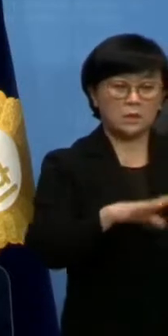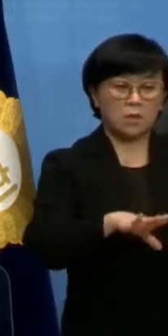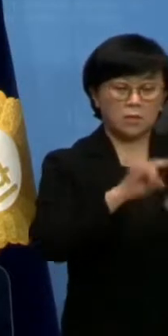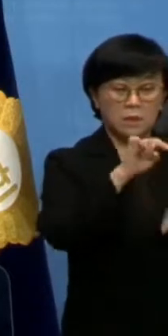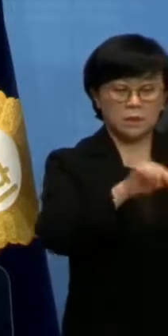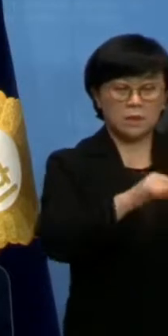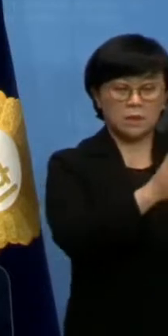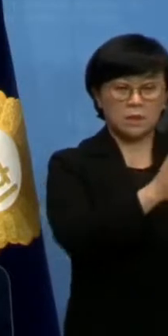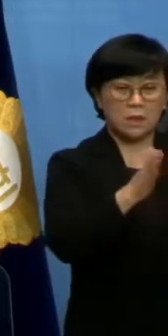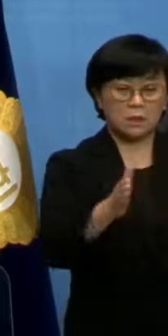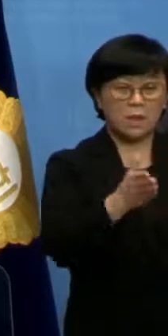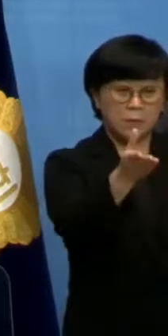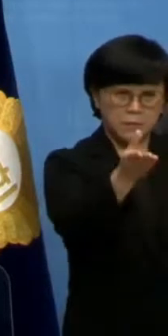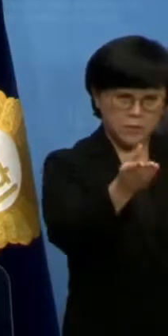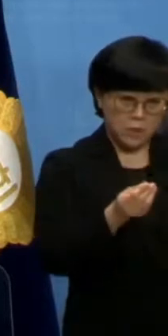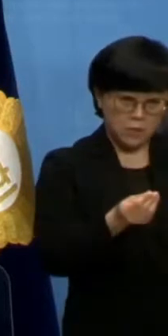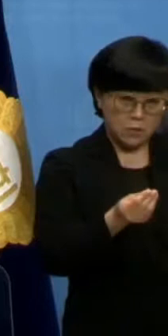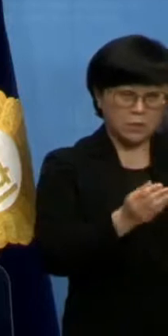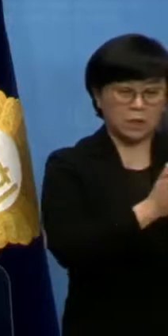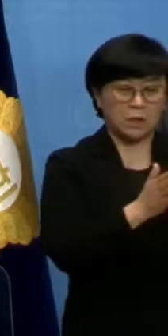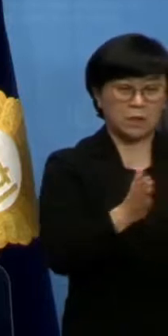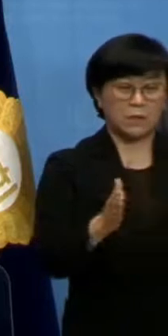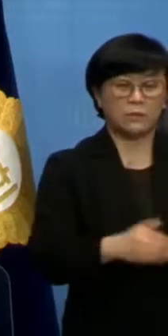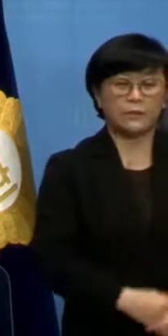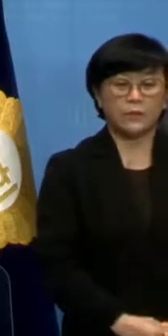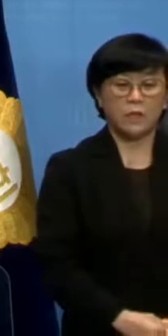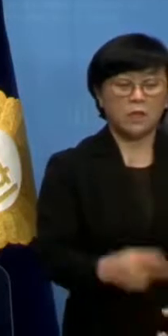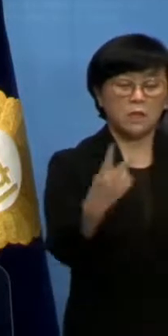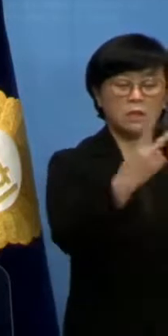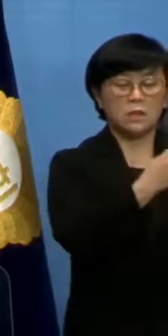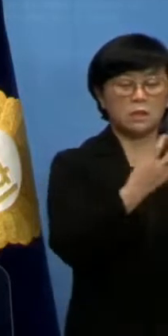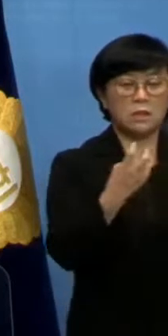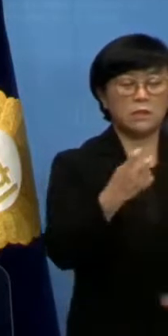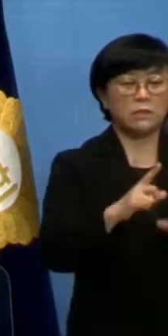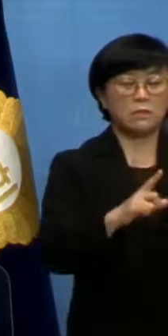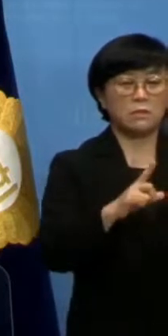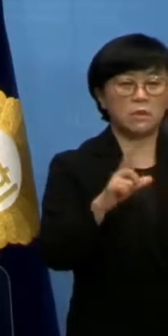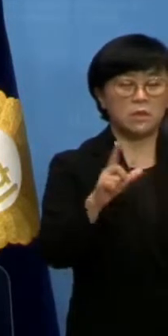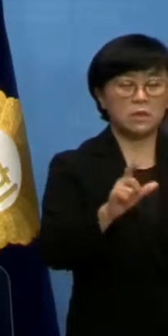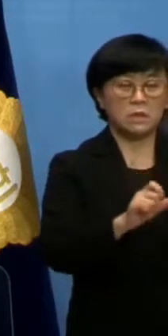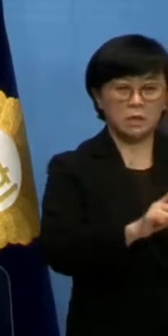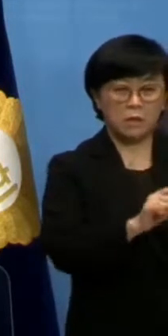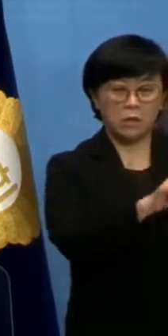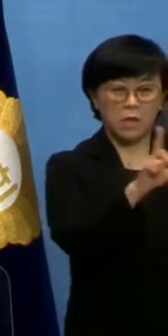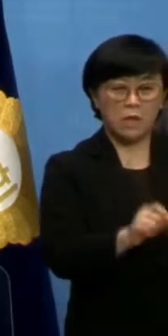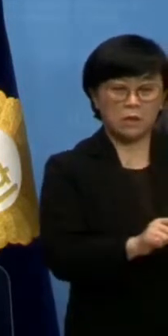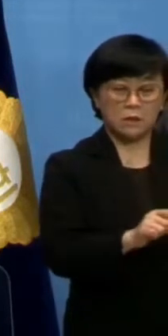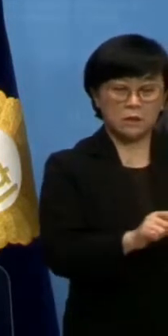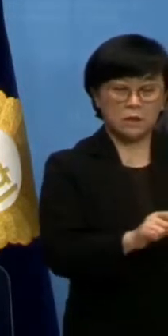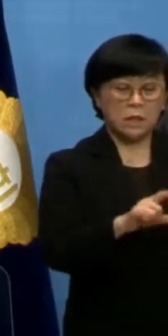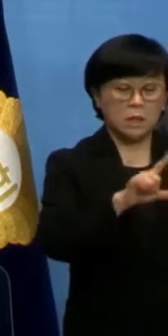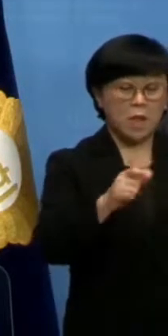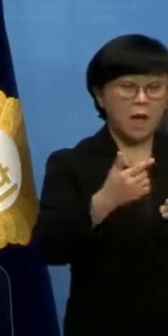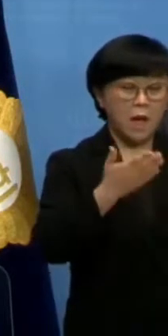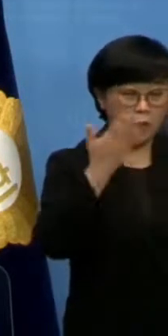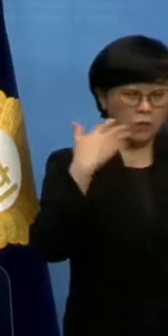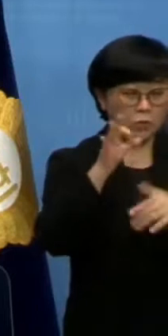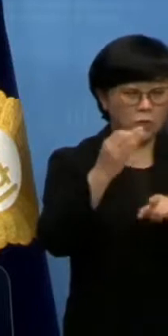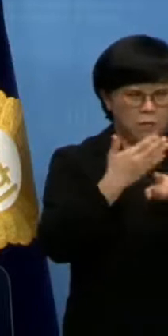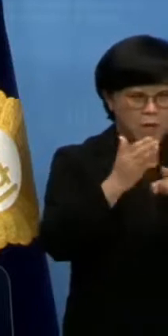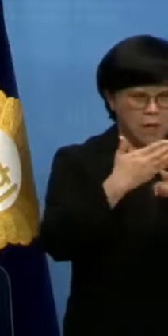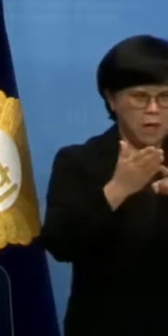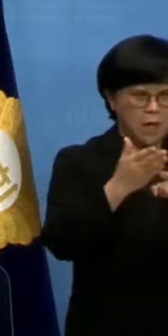첫걸음부터 빚을 지고 시작하고 있습니다. 2020년 11월까지 일반 상환 학자금 대출